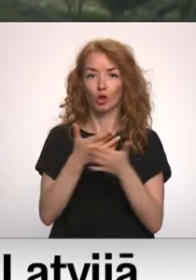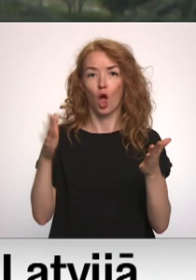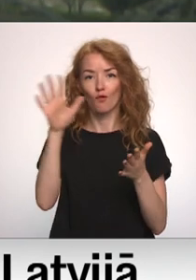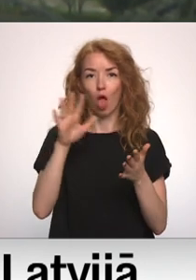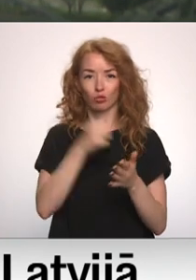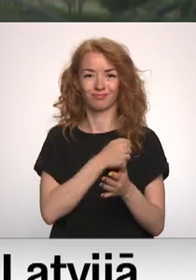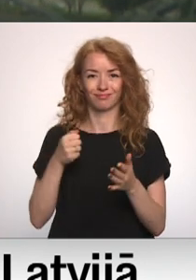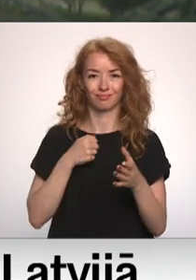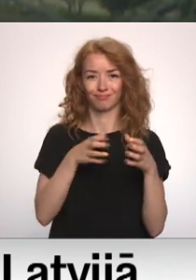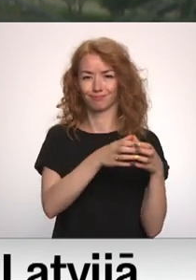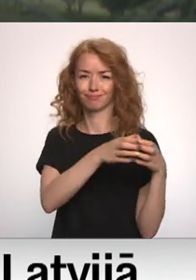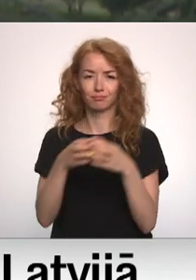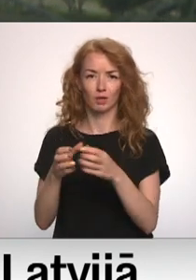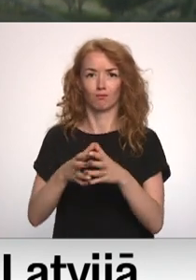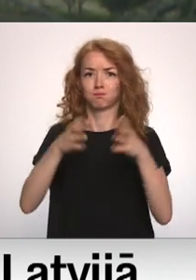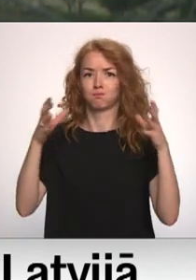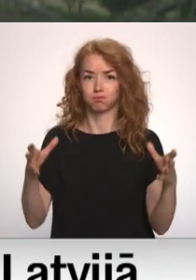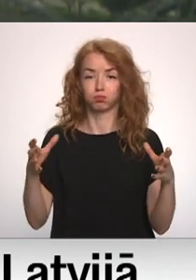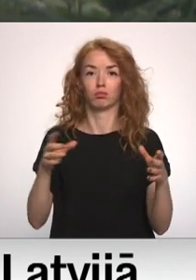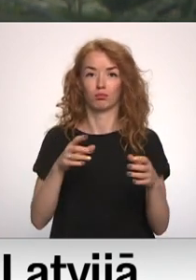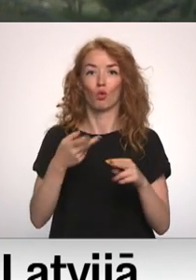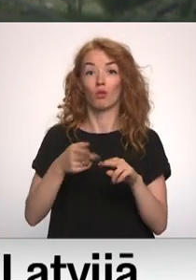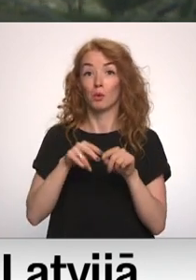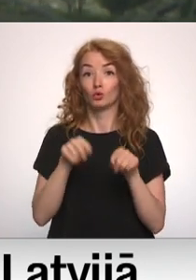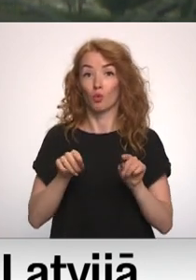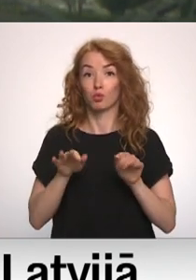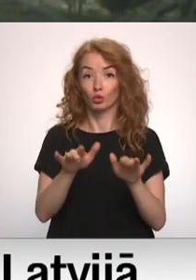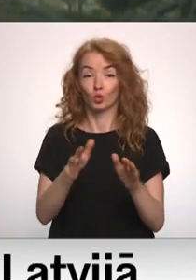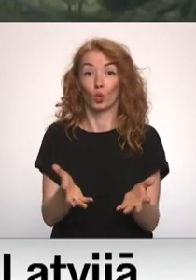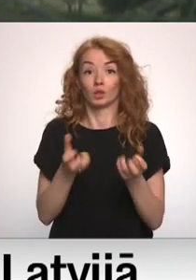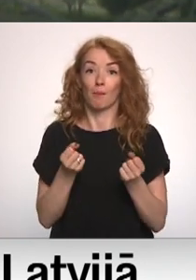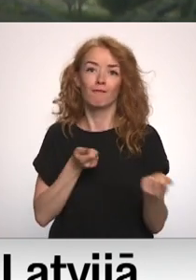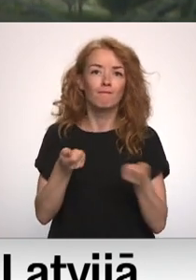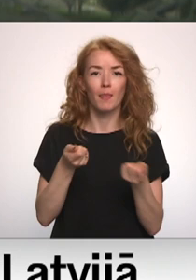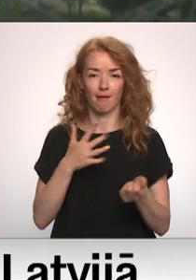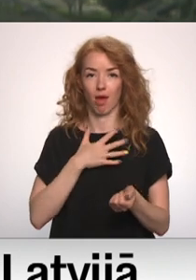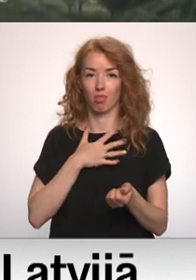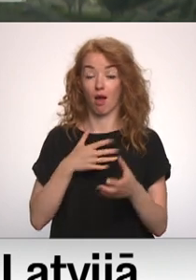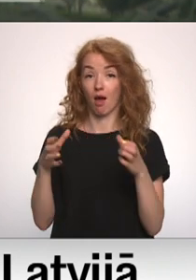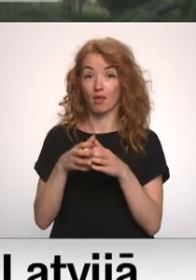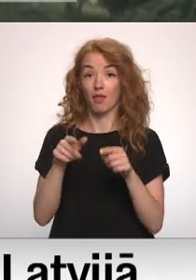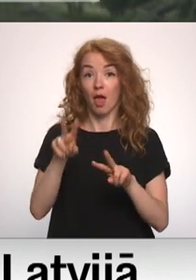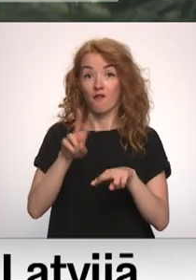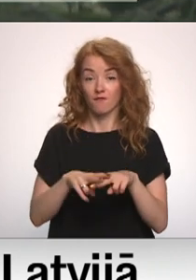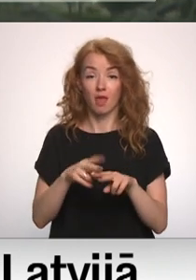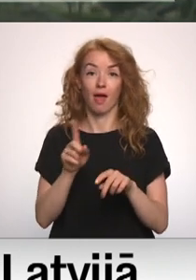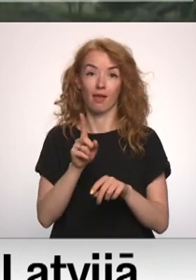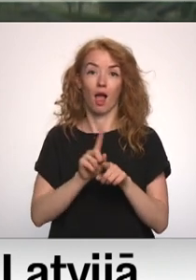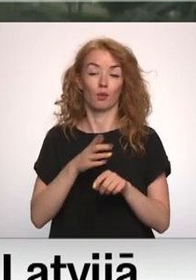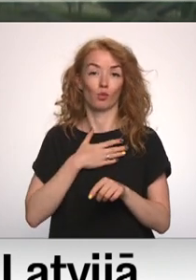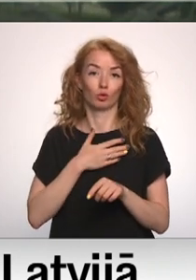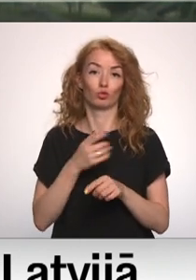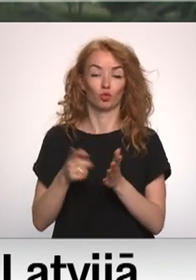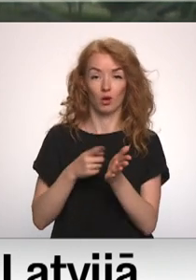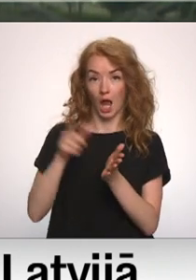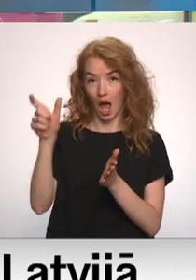grupas palielināšanu līdz brigādes līmenim. Un šo procesu uzņēmusies vadīt Kanāda. Samita norises vietā Madridē arī mūsu korespondente